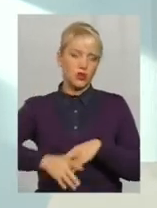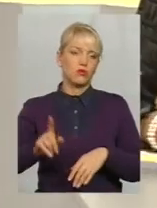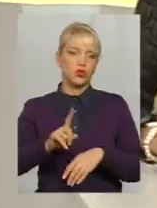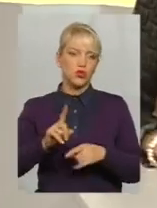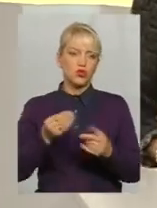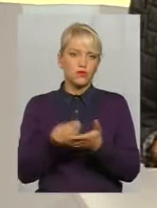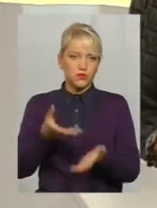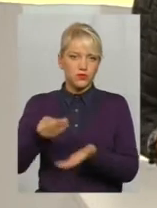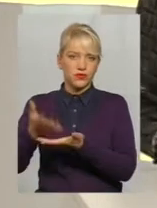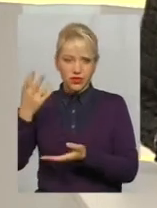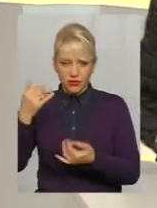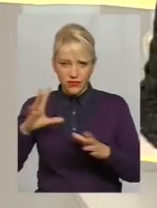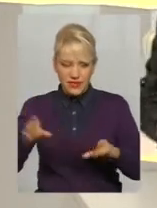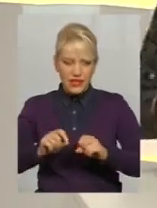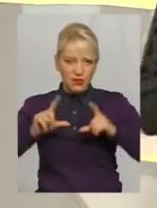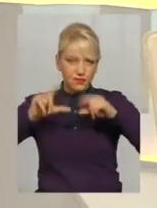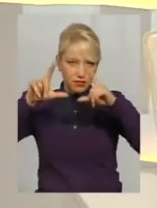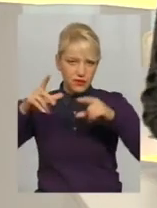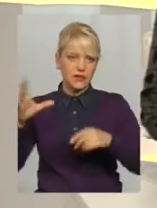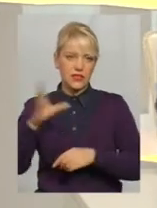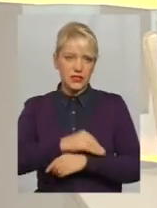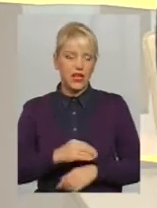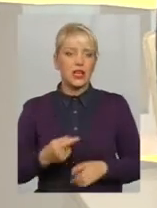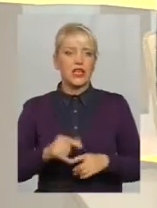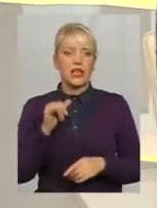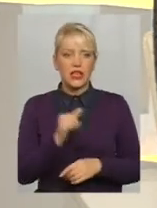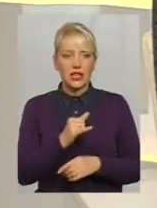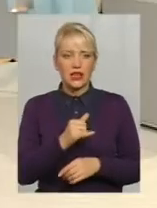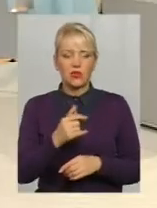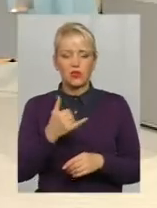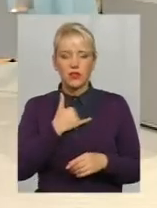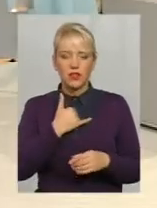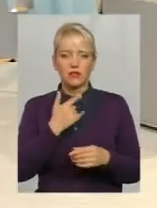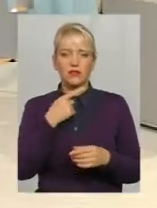є. Ну, власне, про те, що говорилося в сюжеті, що нас ростуть